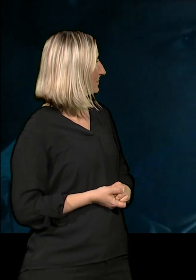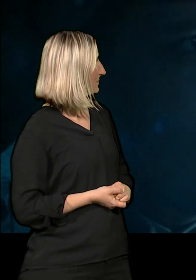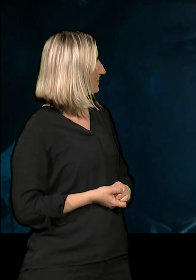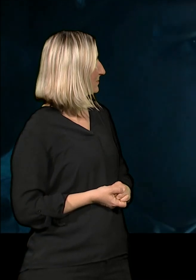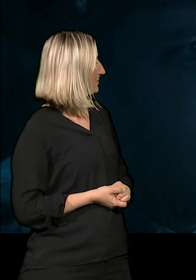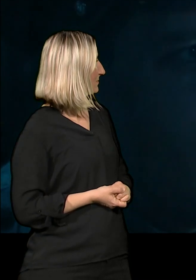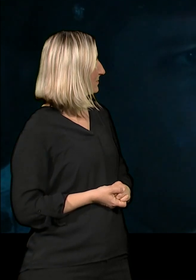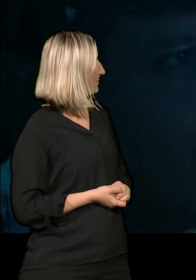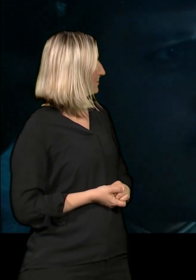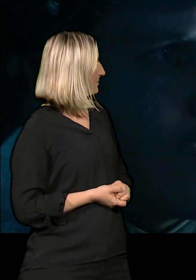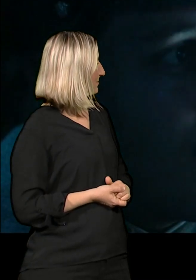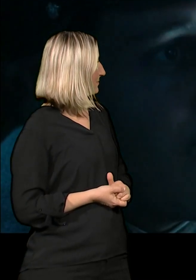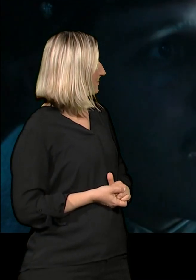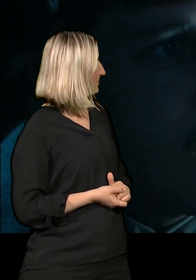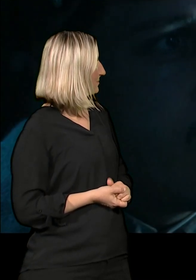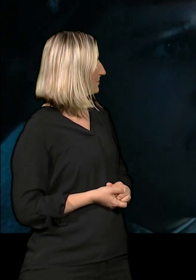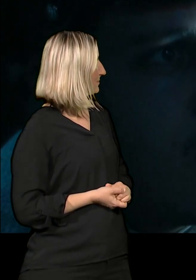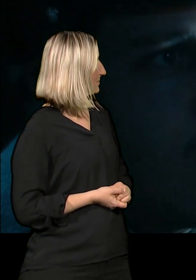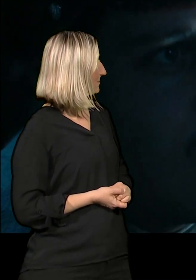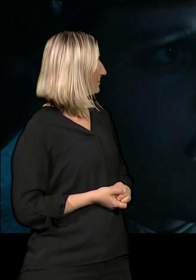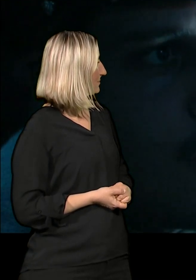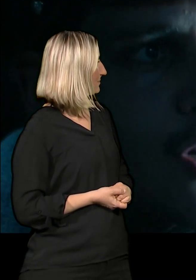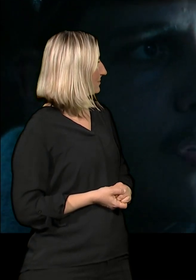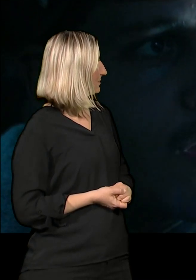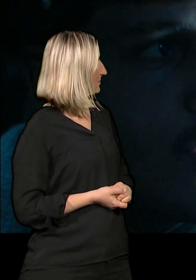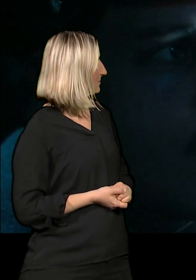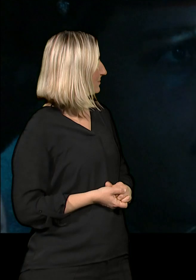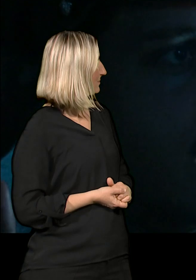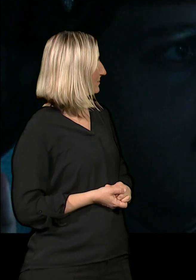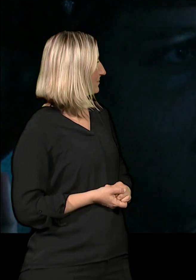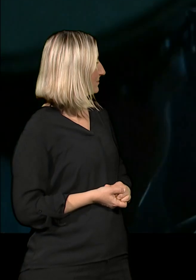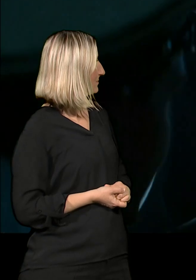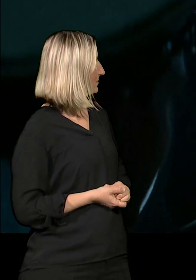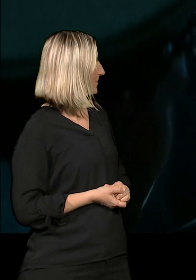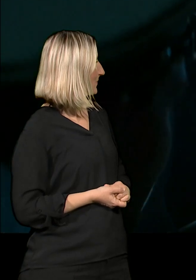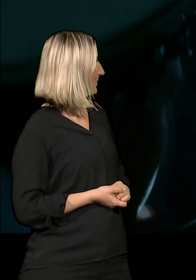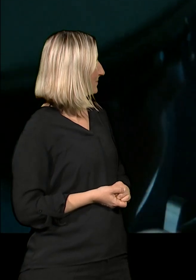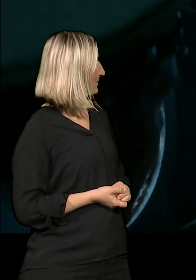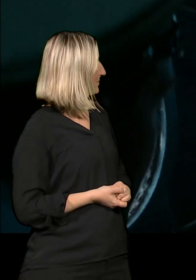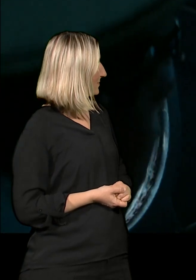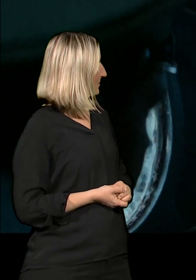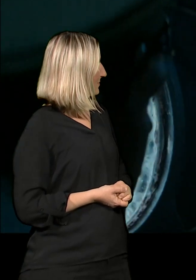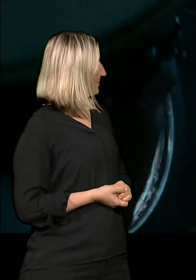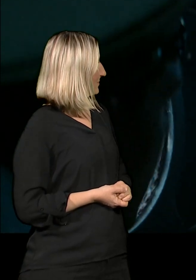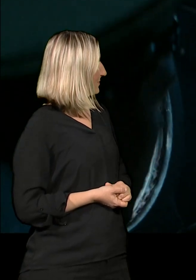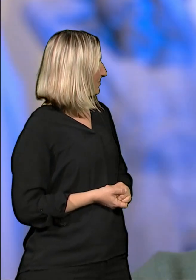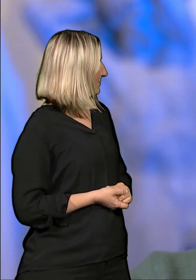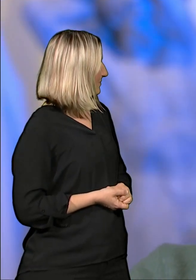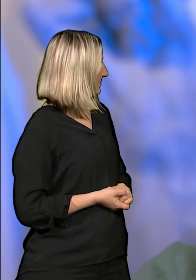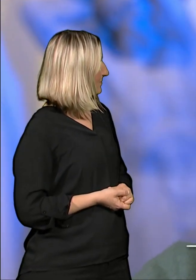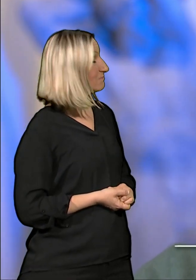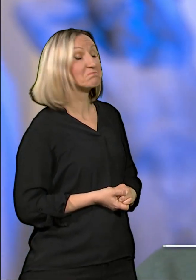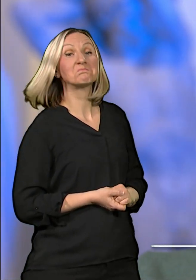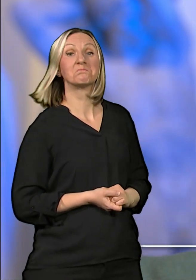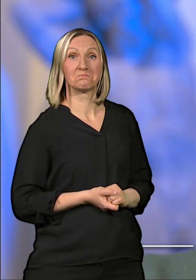понимал. Все понимал. Только ручками своими ни к чему прикасаться не хотел. А зачем? Imao sam